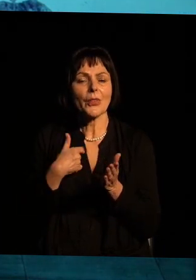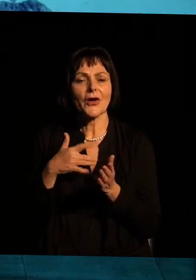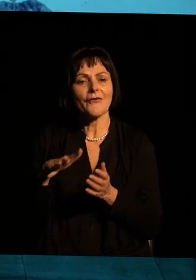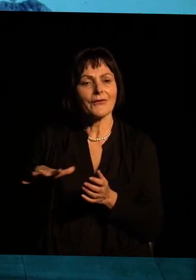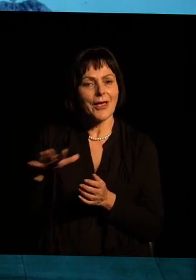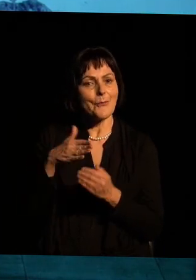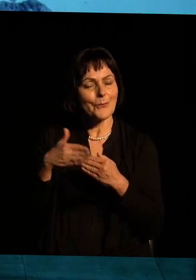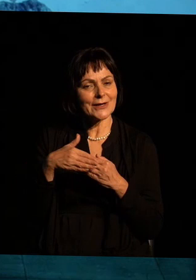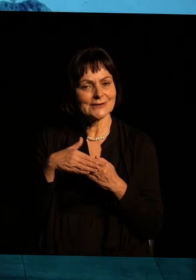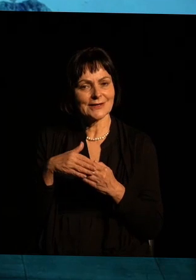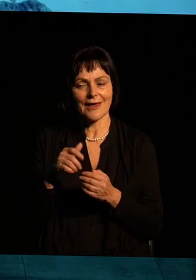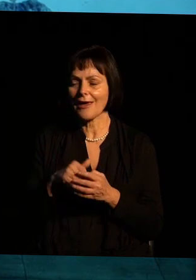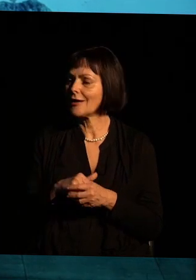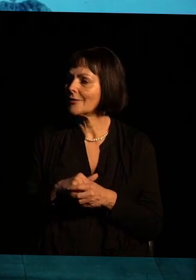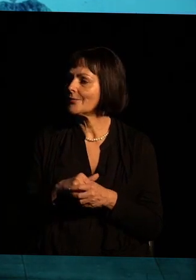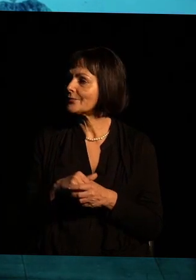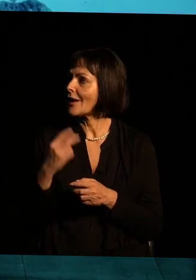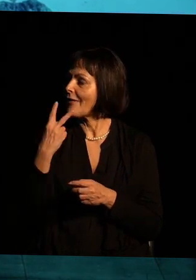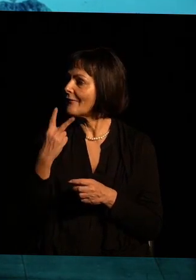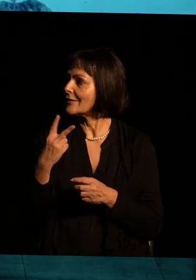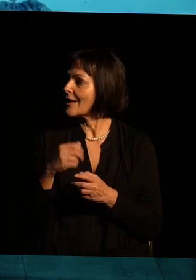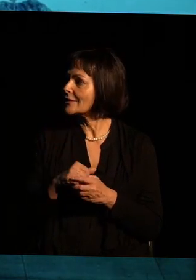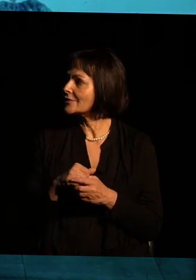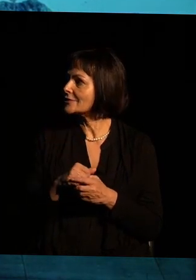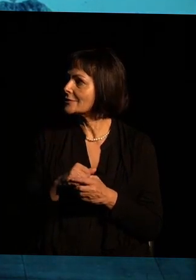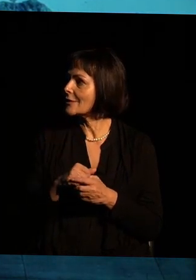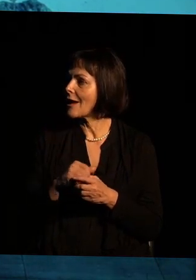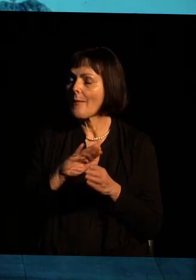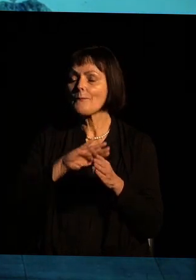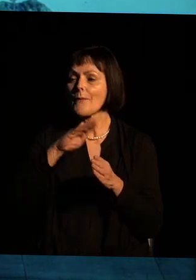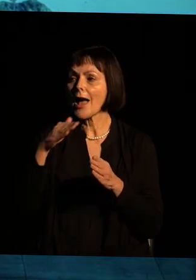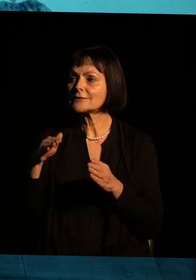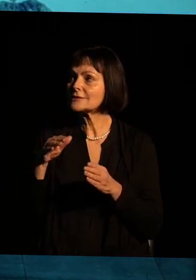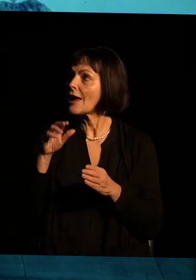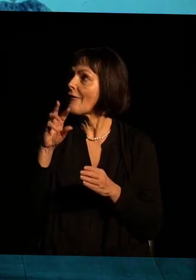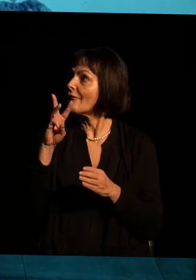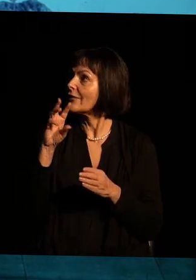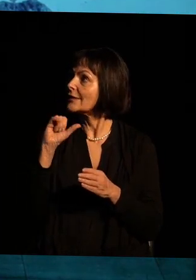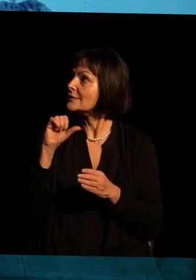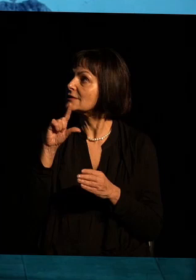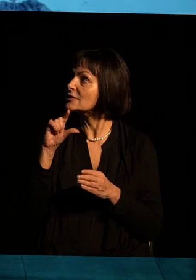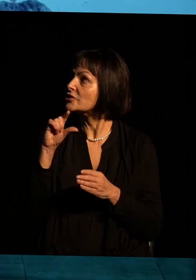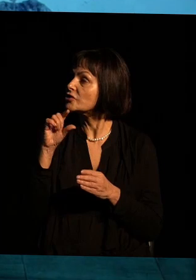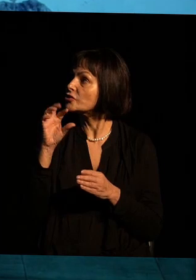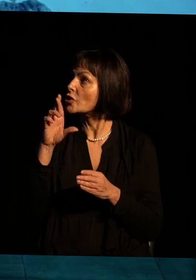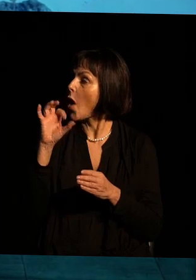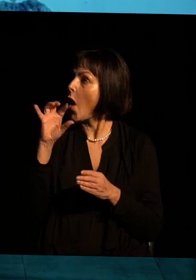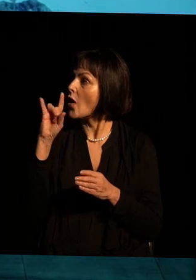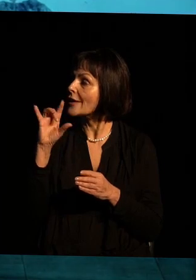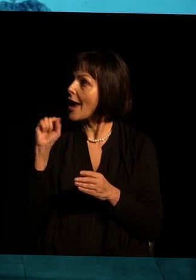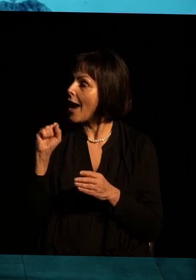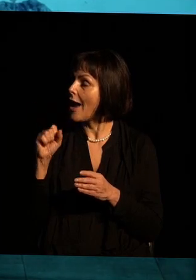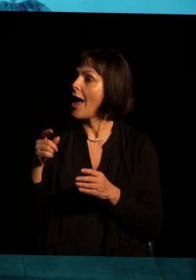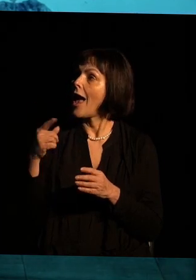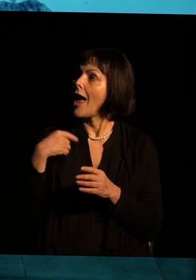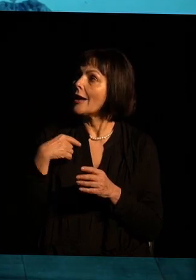bliska twojemu sercu. Tutaj widzimy, tu widzimy masyw Fitzroya i po lewej stronie